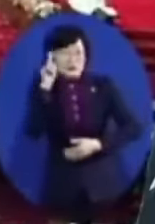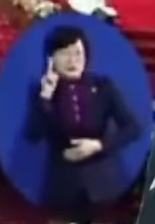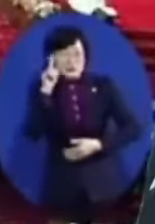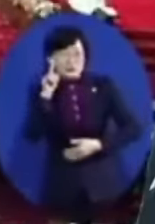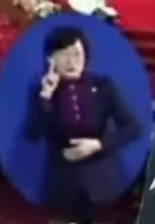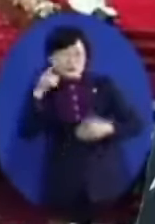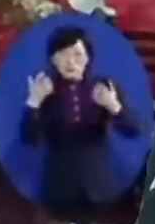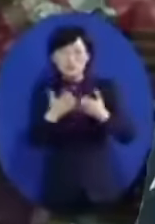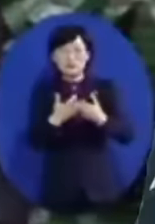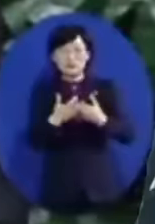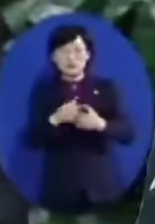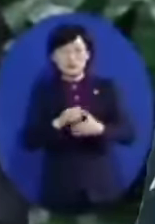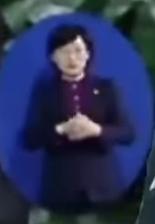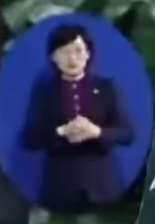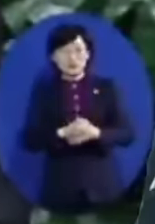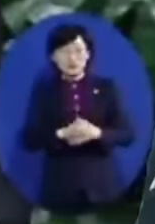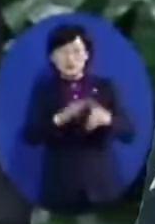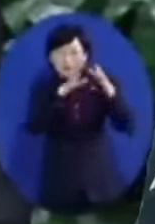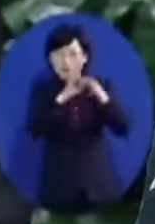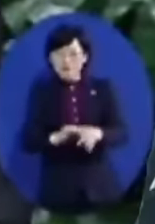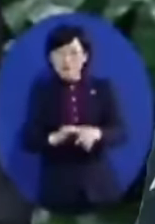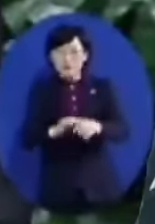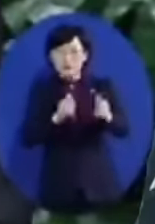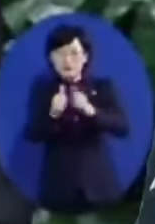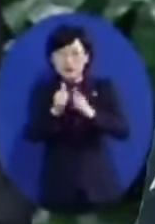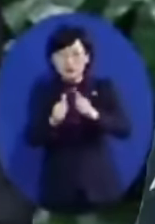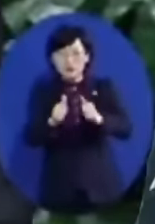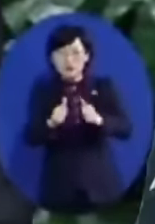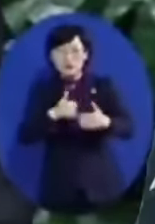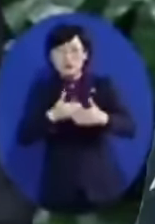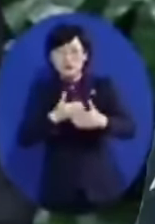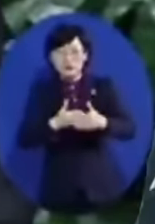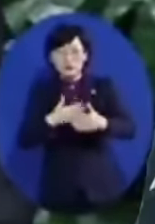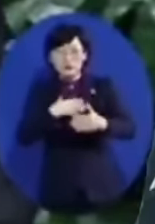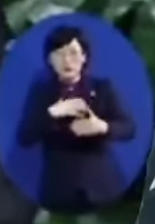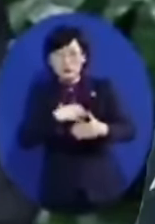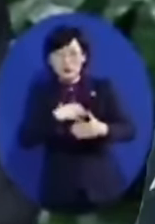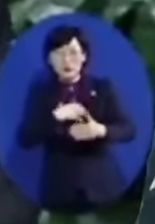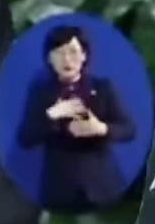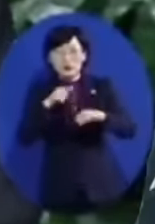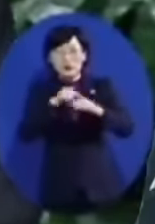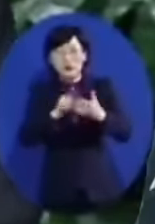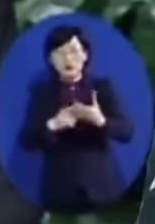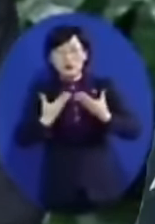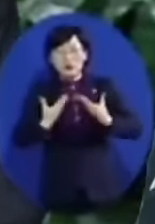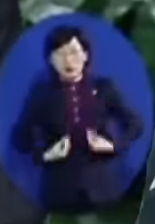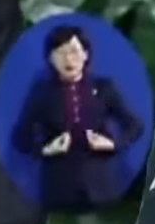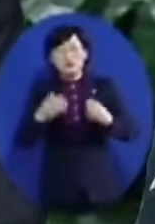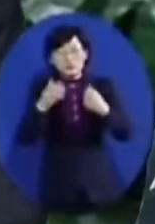공장입니다. 끝없는 경쟁과 긴장, 불안, 공포, 낙심 등 그러니